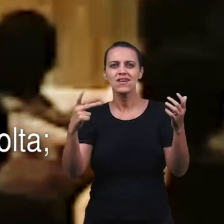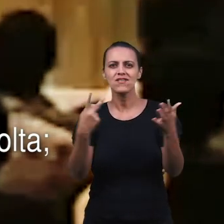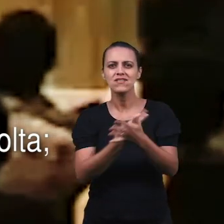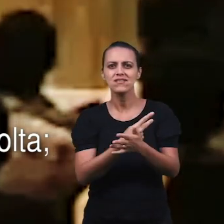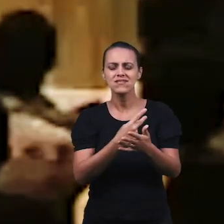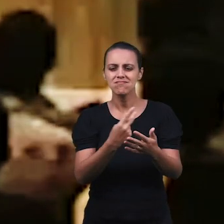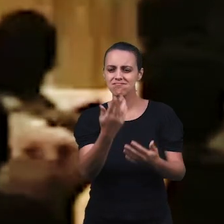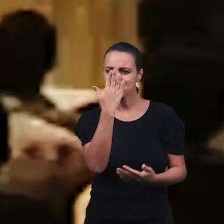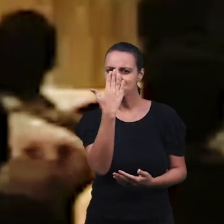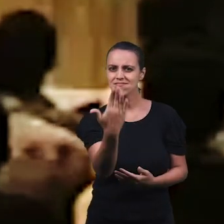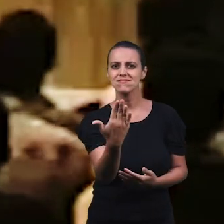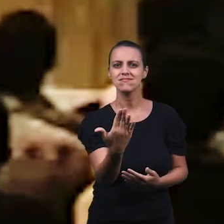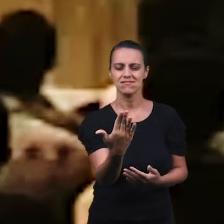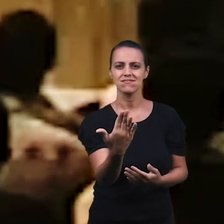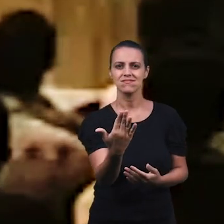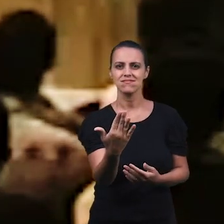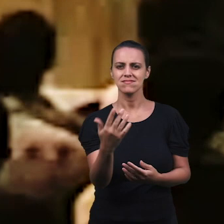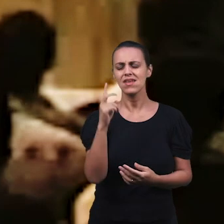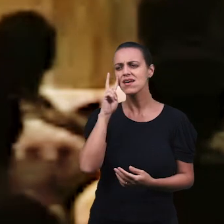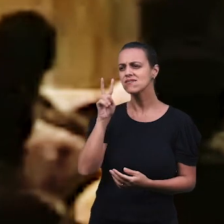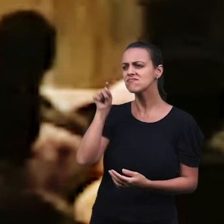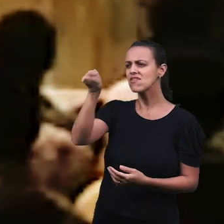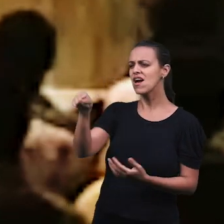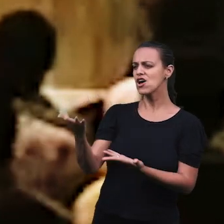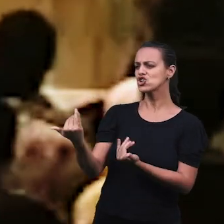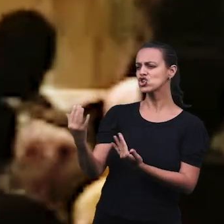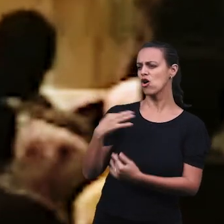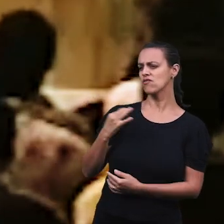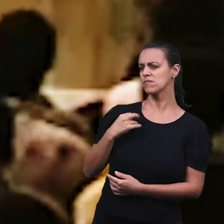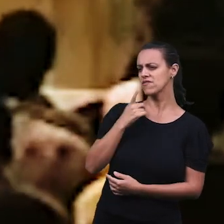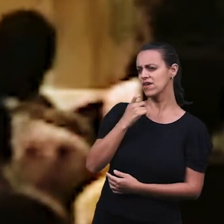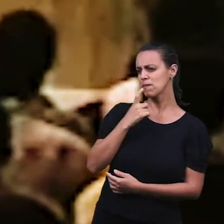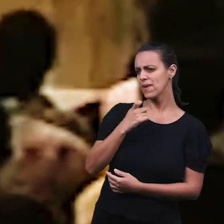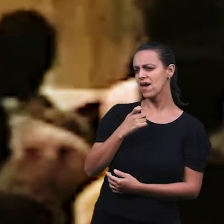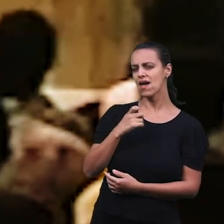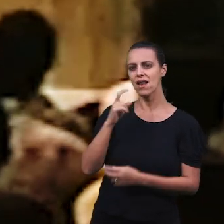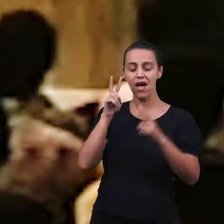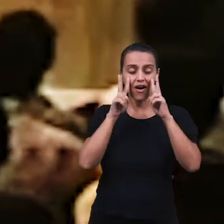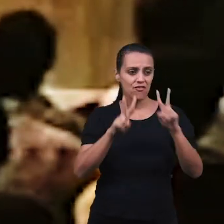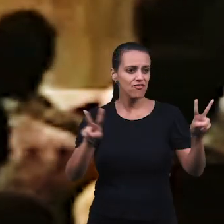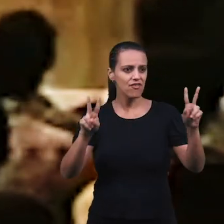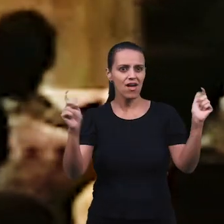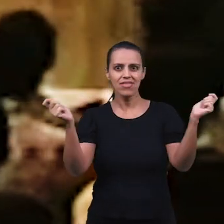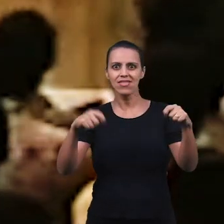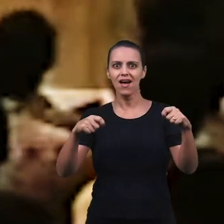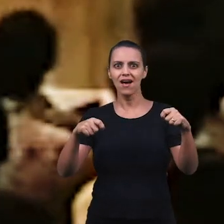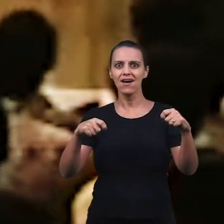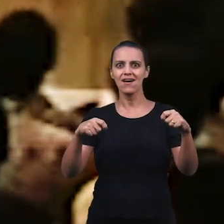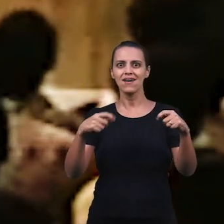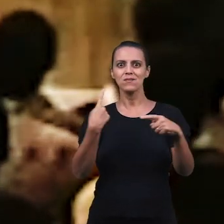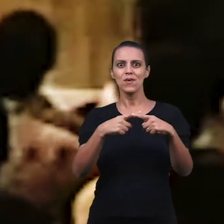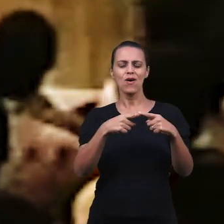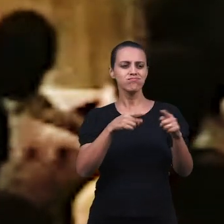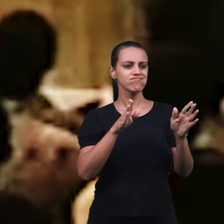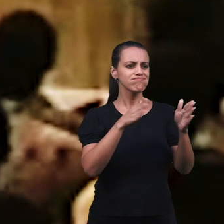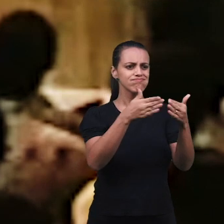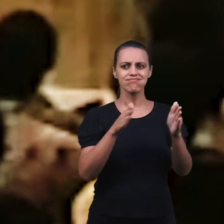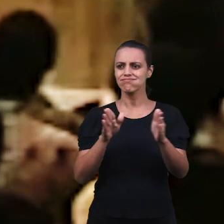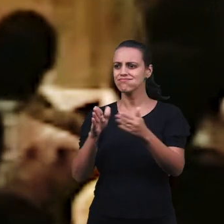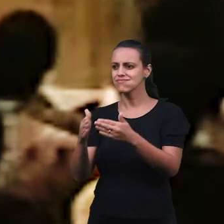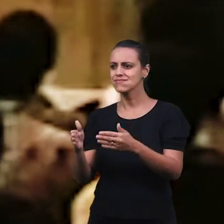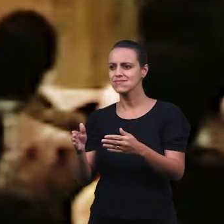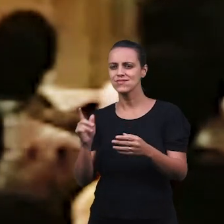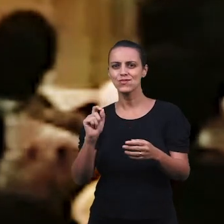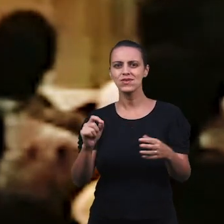est dans notre vie. Alors, nous allons voir le jaune de rouge. Nous regardons,